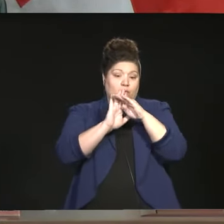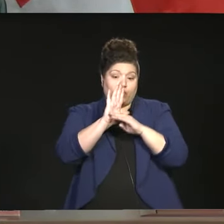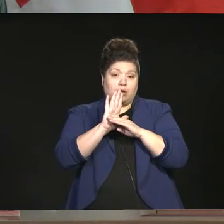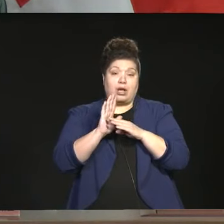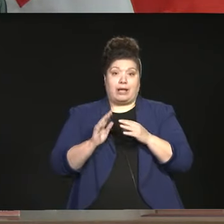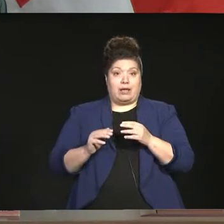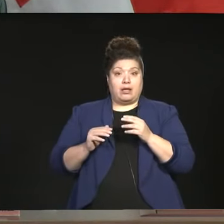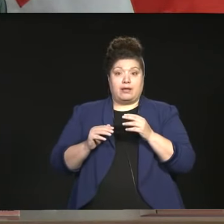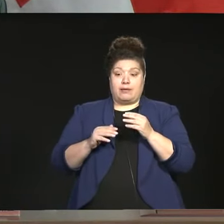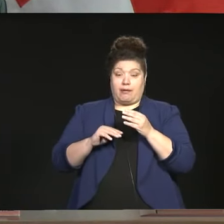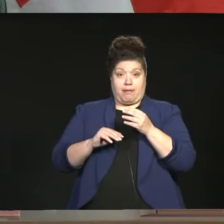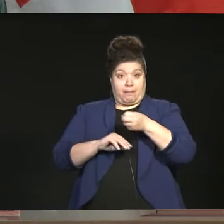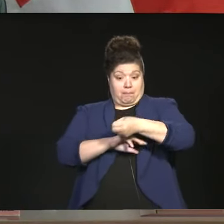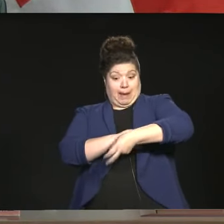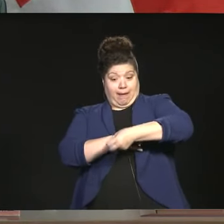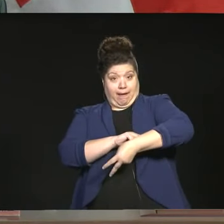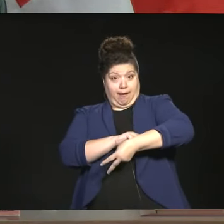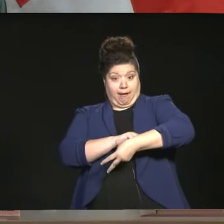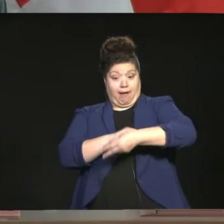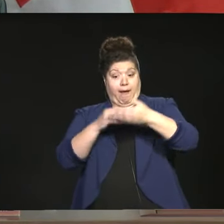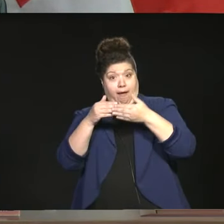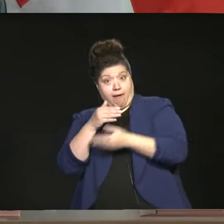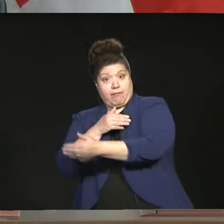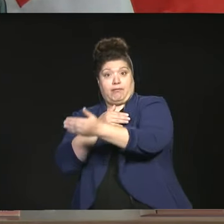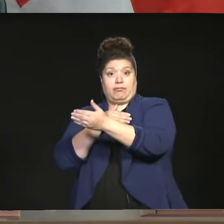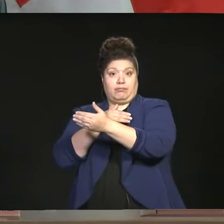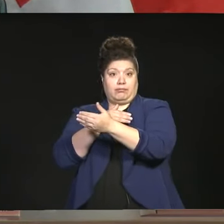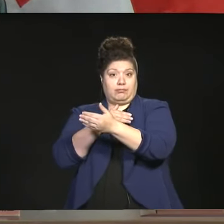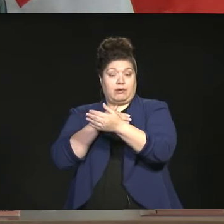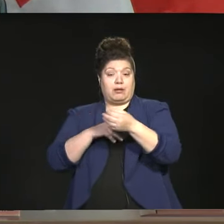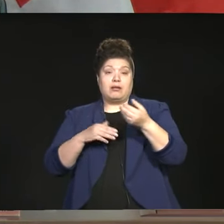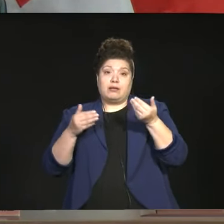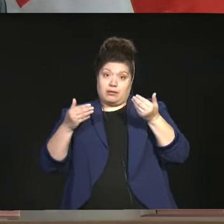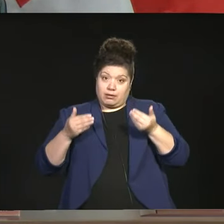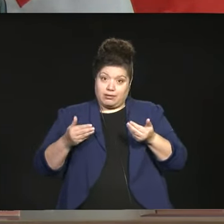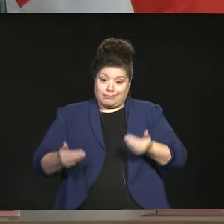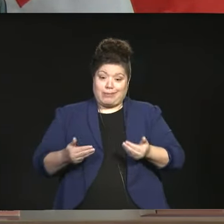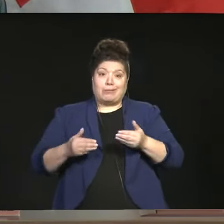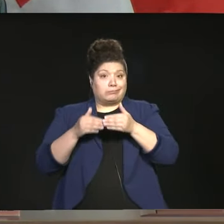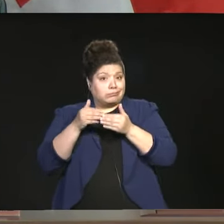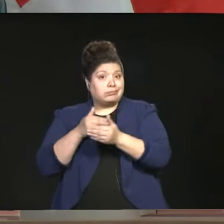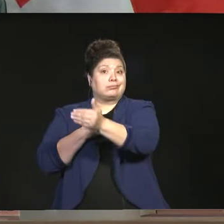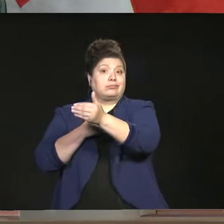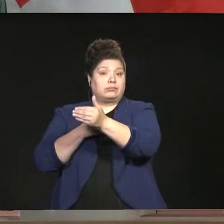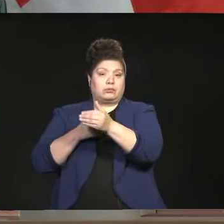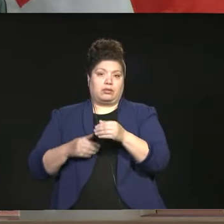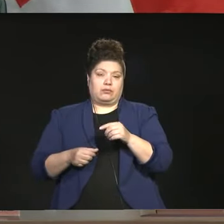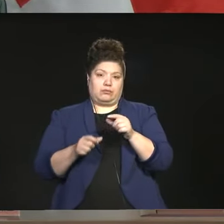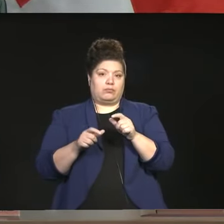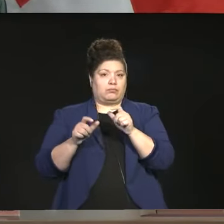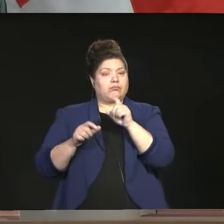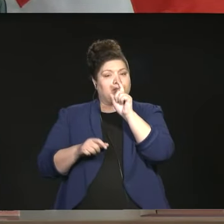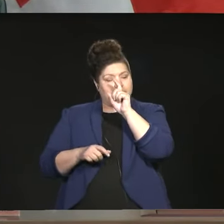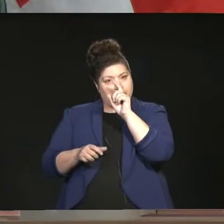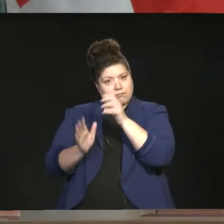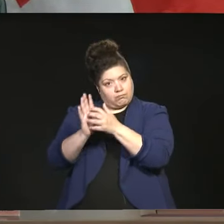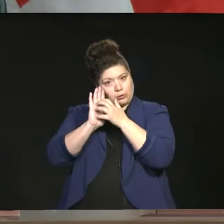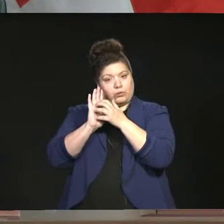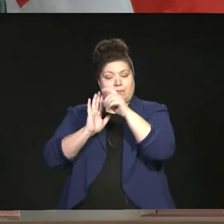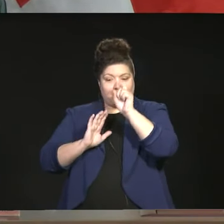deviendra obligatoire. Je m'excuse. Mais quel mécanisme? Vous dites qu'on aura des mécanismes. Quel